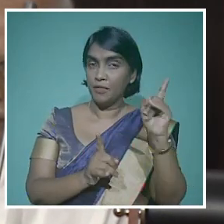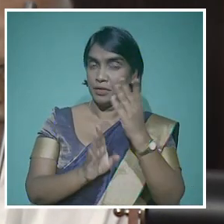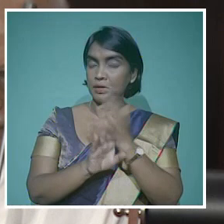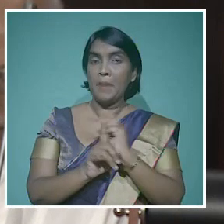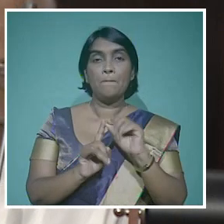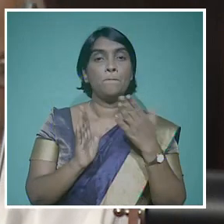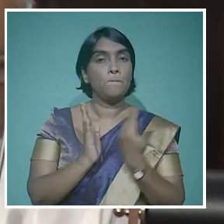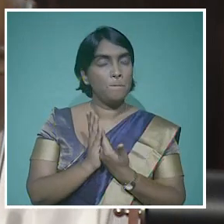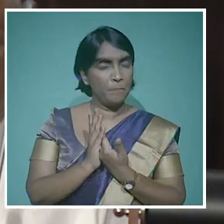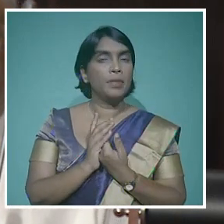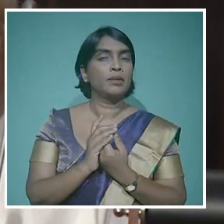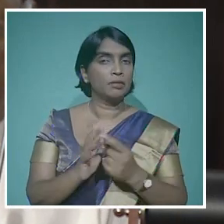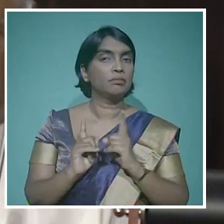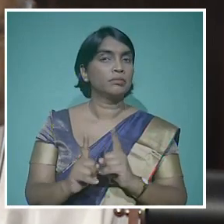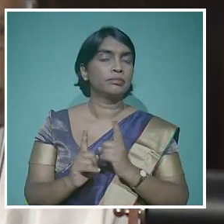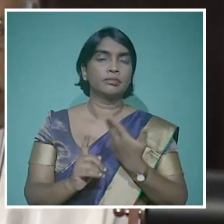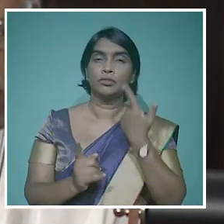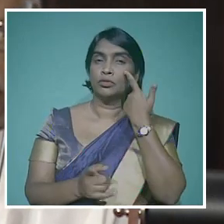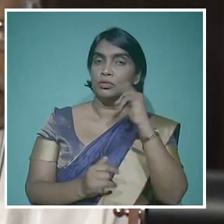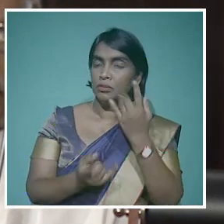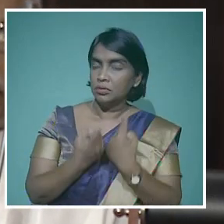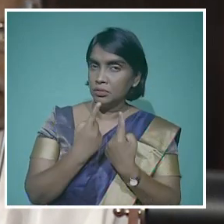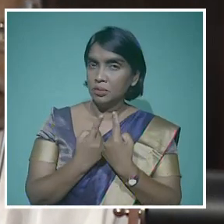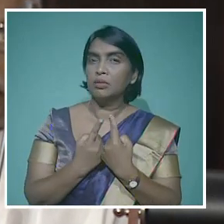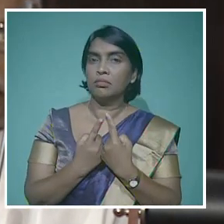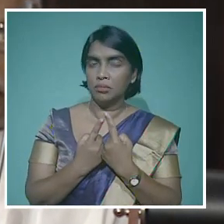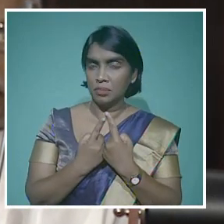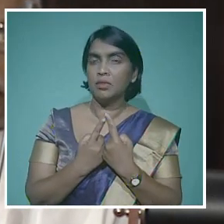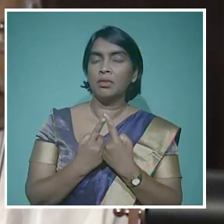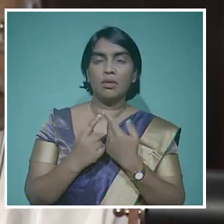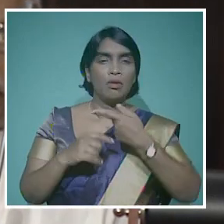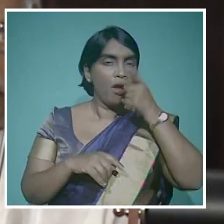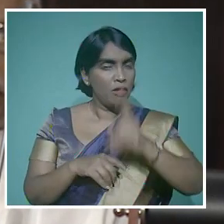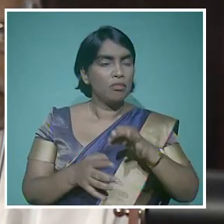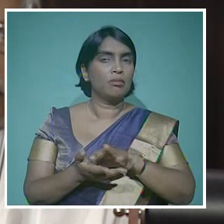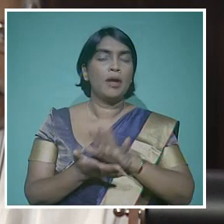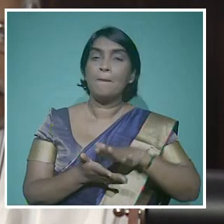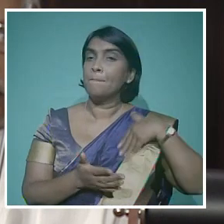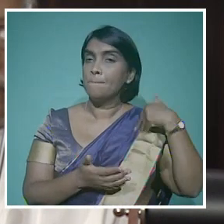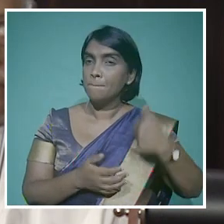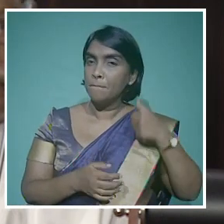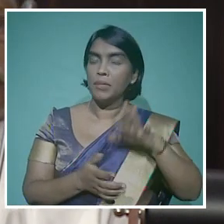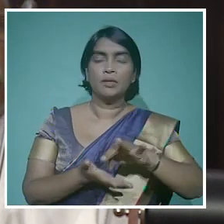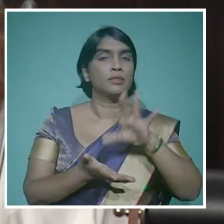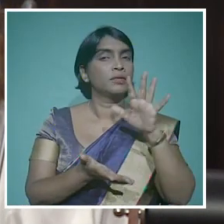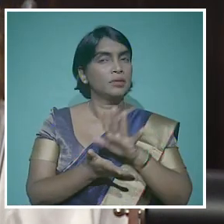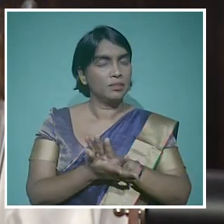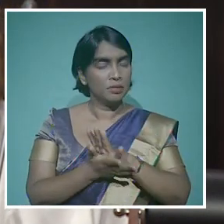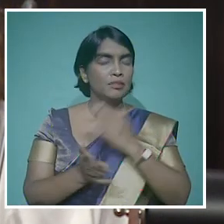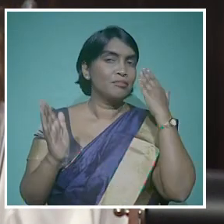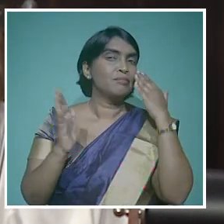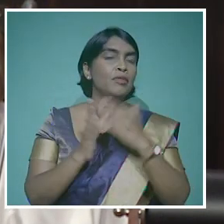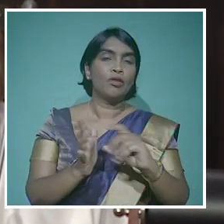ප්‍රතිපත්ති අඛණ්ඩතාවයේ ශක්ෂ්‍යතාවයේ අන්තර් ආංශික අනුකූලතාවයේ ප්‍රමුඛතාව ආදී තහවුරු කිරීම සඳහා